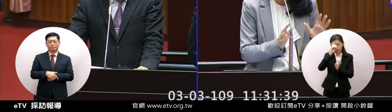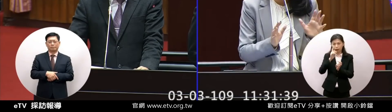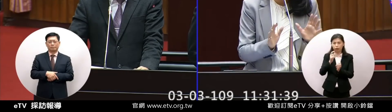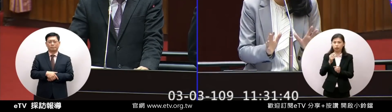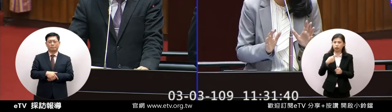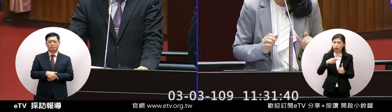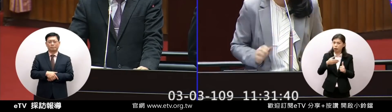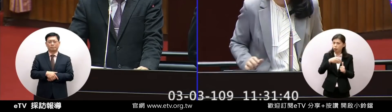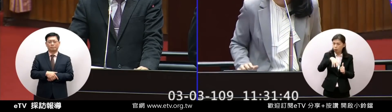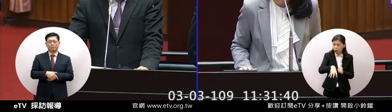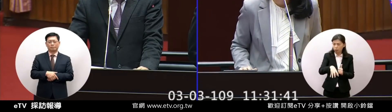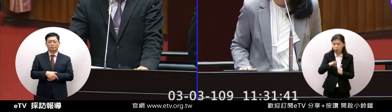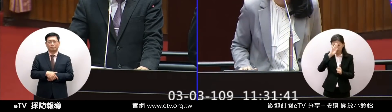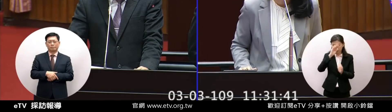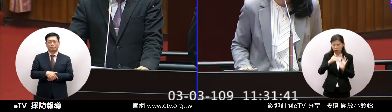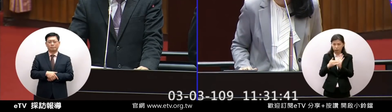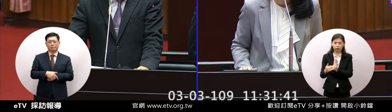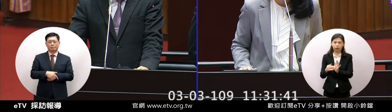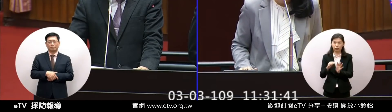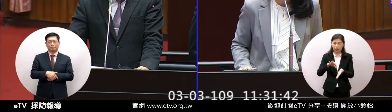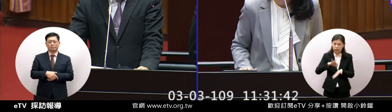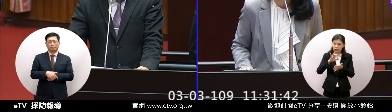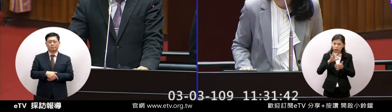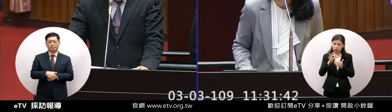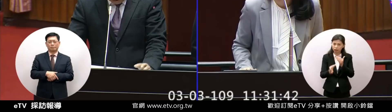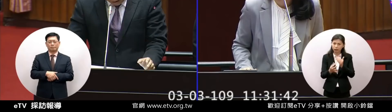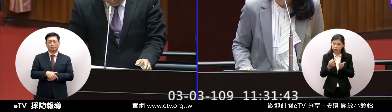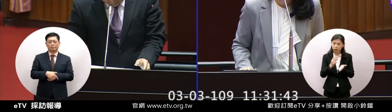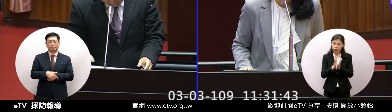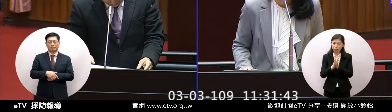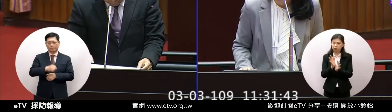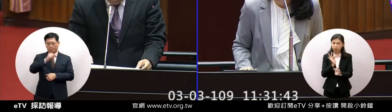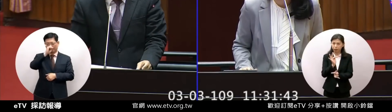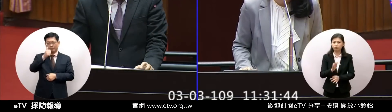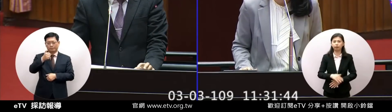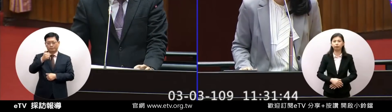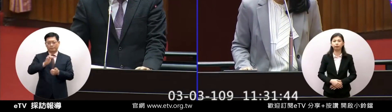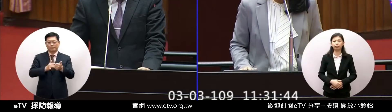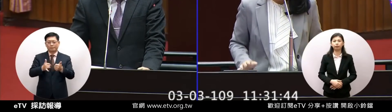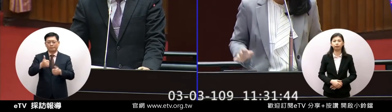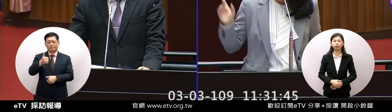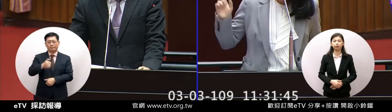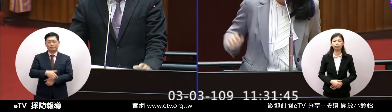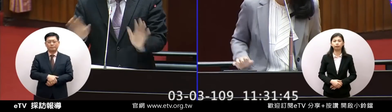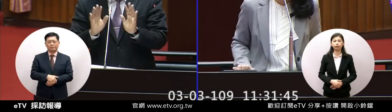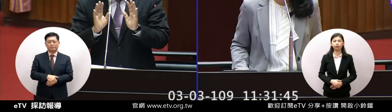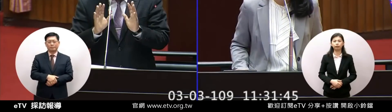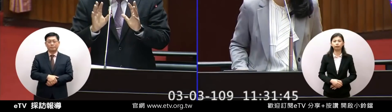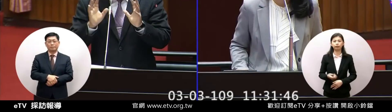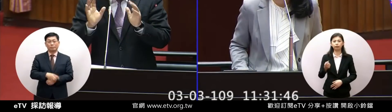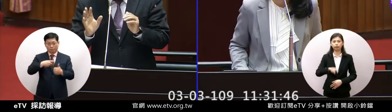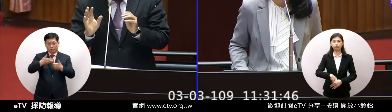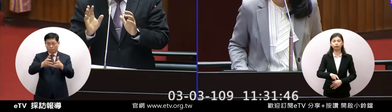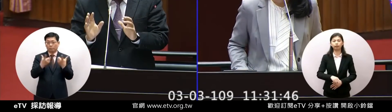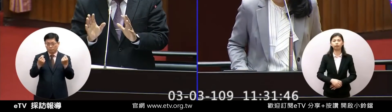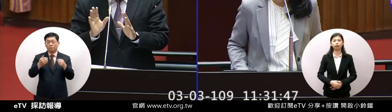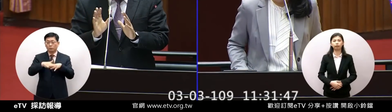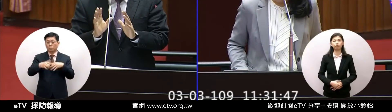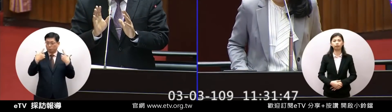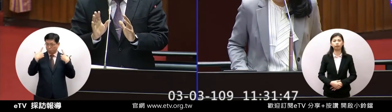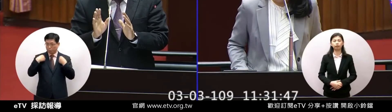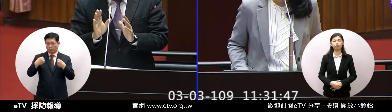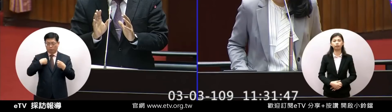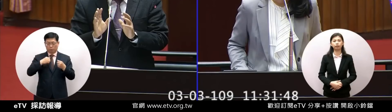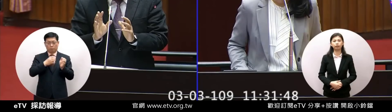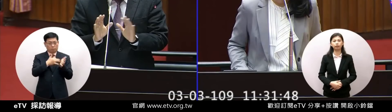在教育部在防疫里面的角色的这个规划，可以吗，部长？ 好，谢谢委员。 谢谢。好，那我们看下一 个。教育部也会将我们原